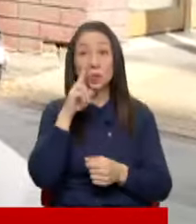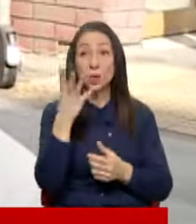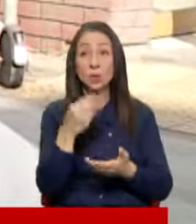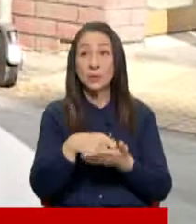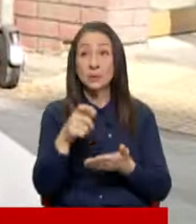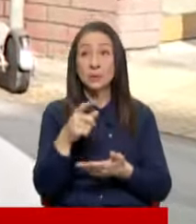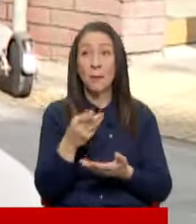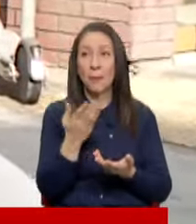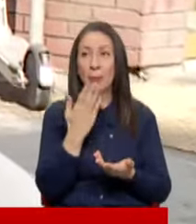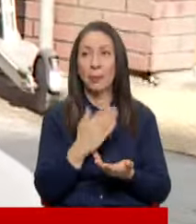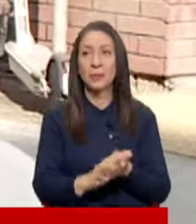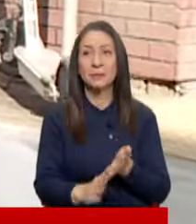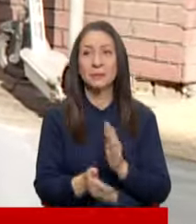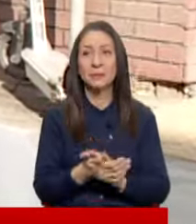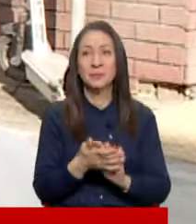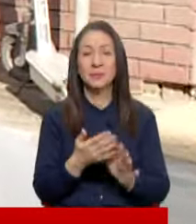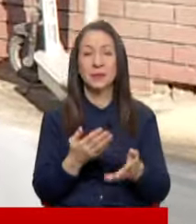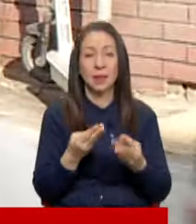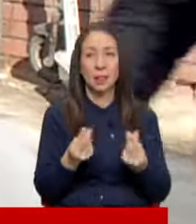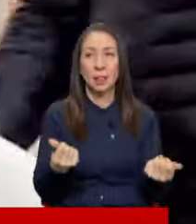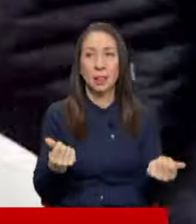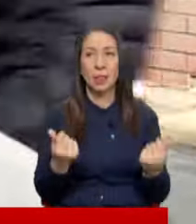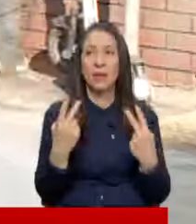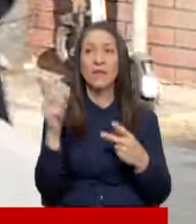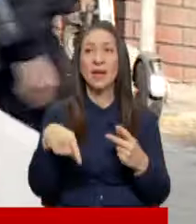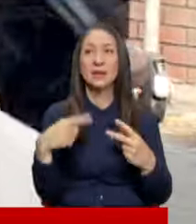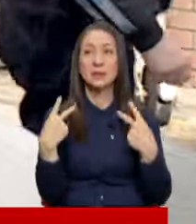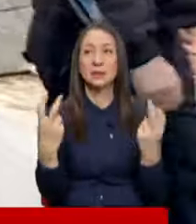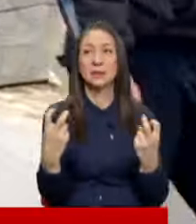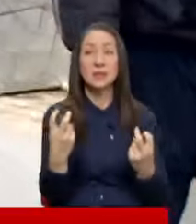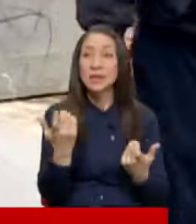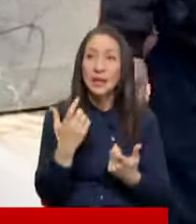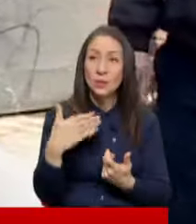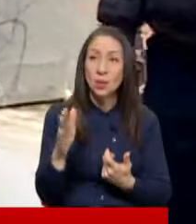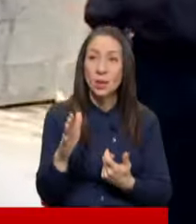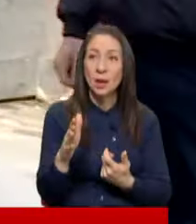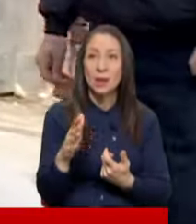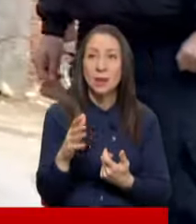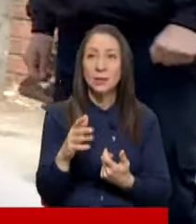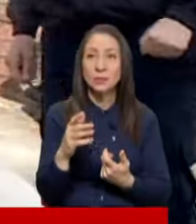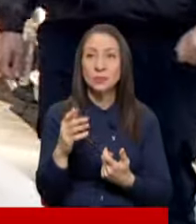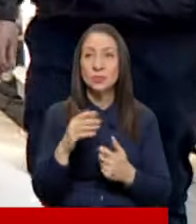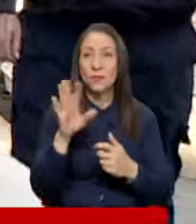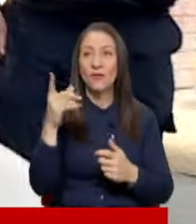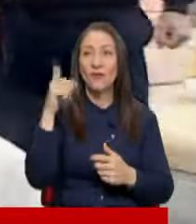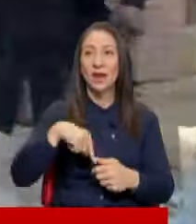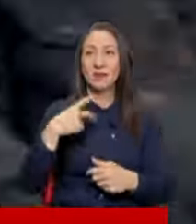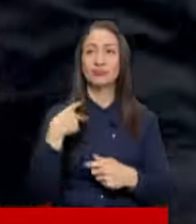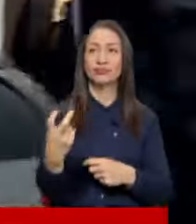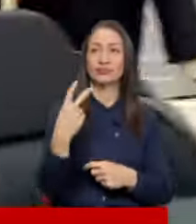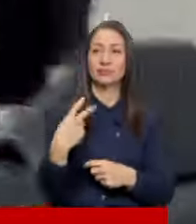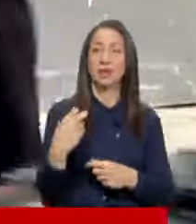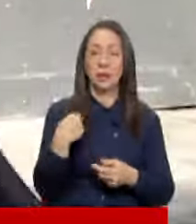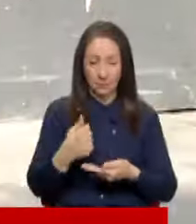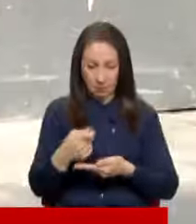maaşınız uçuyor Yani elimizde bir şey kalmıyor nereye gidiyor Yani çoğu hepsi vergiye gidiyor